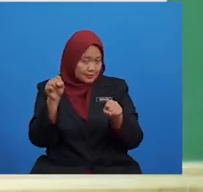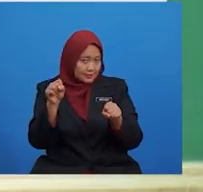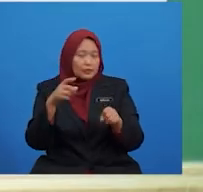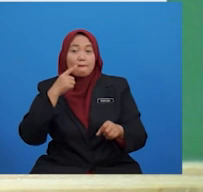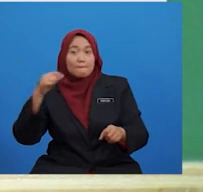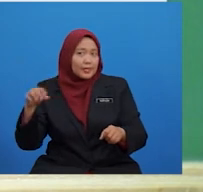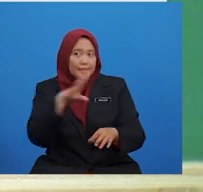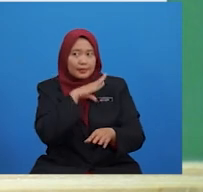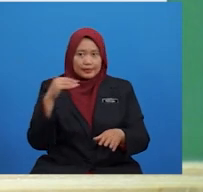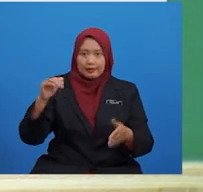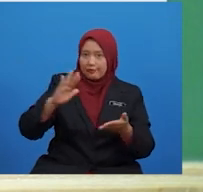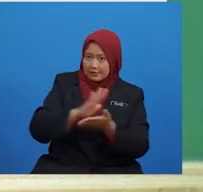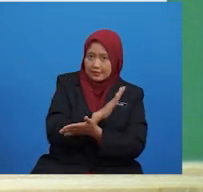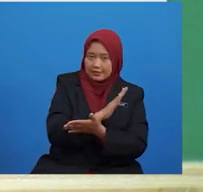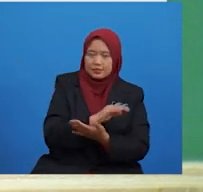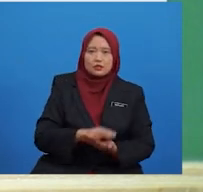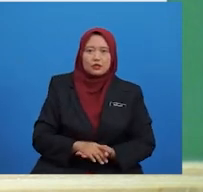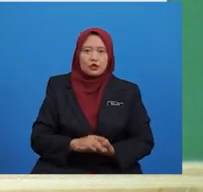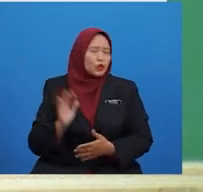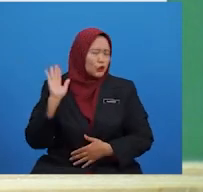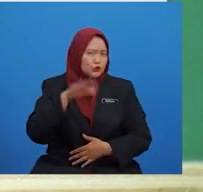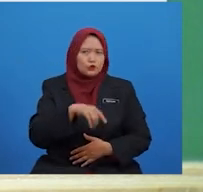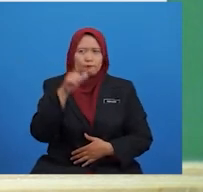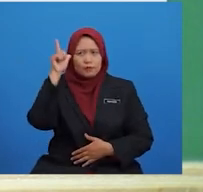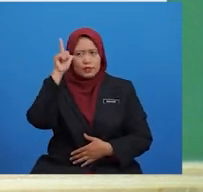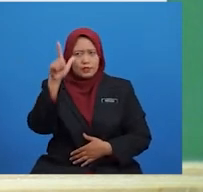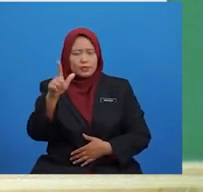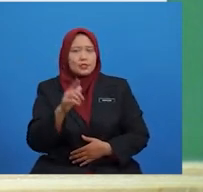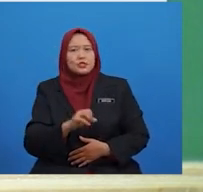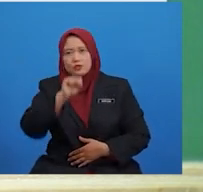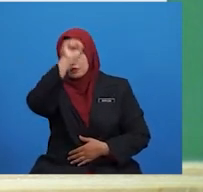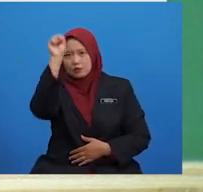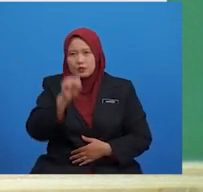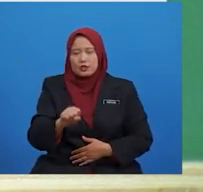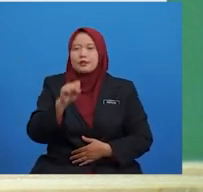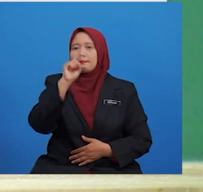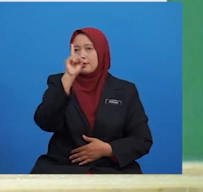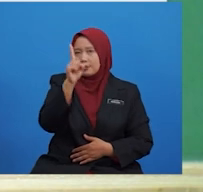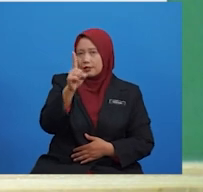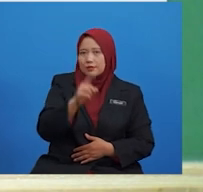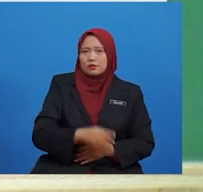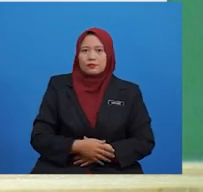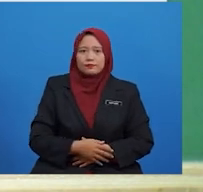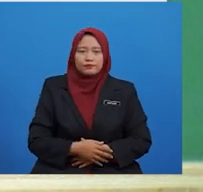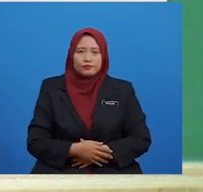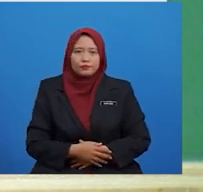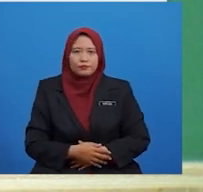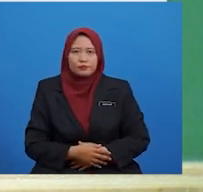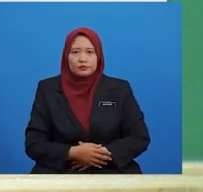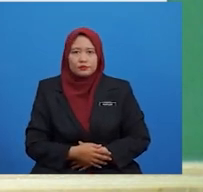yang pertama. Makcik Kiah menjual 5 keping pisang goreng dengan